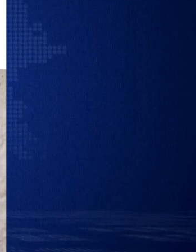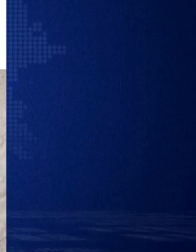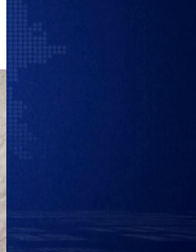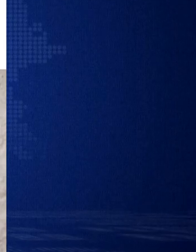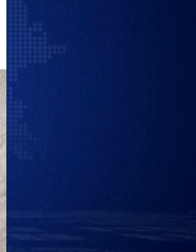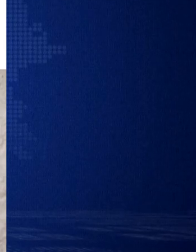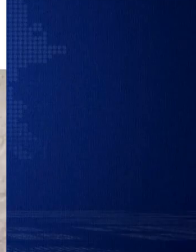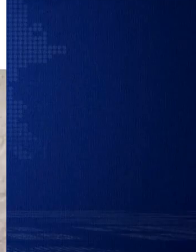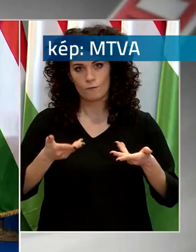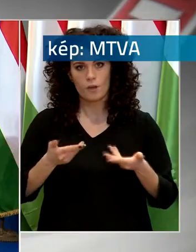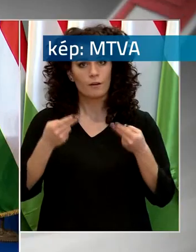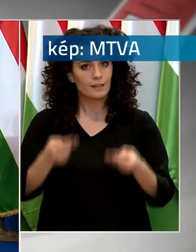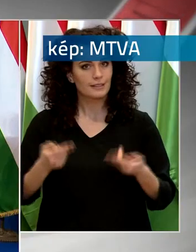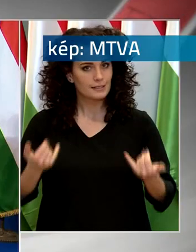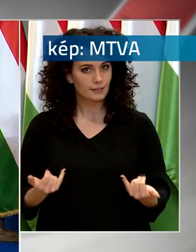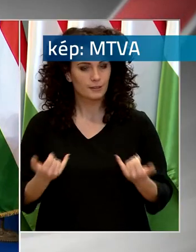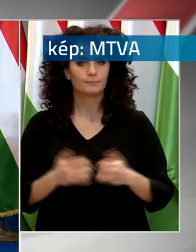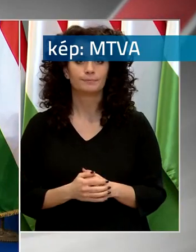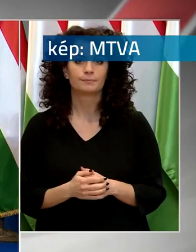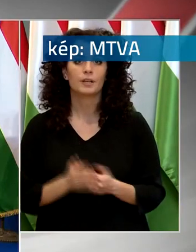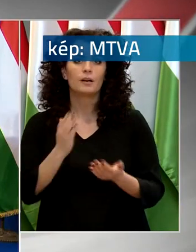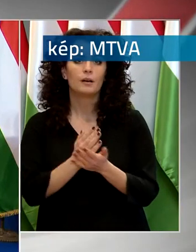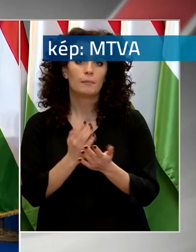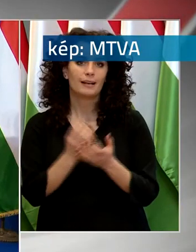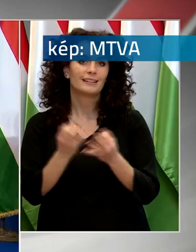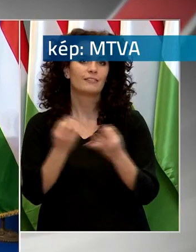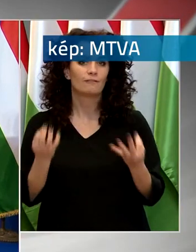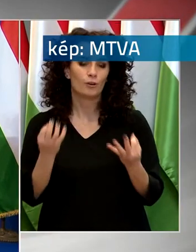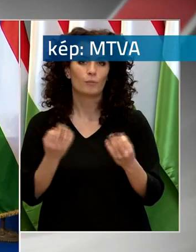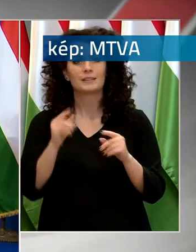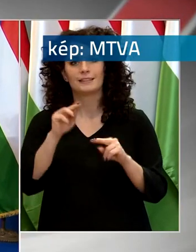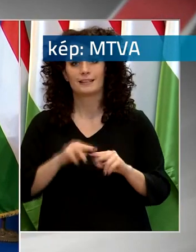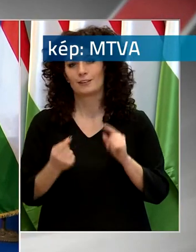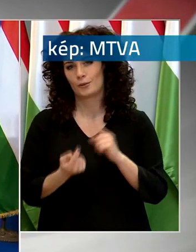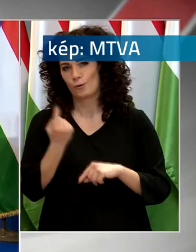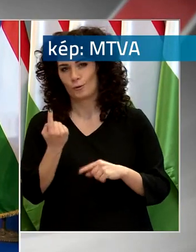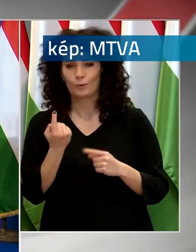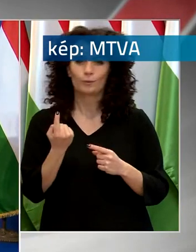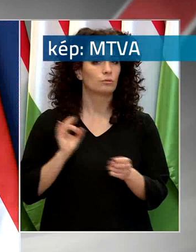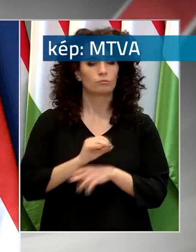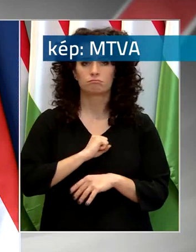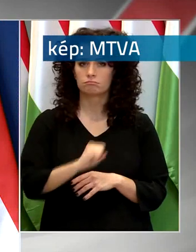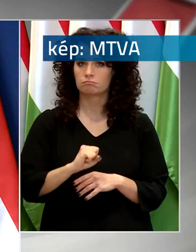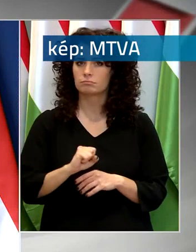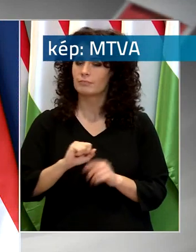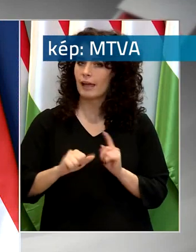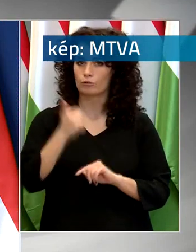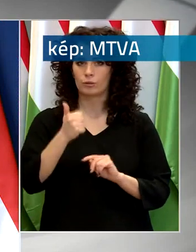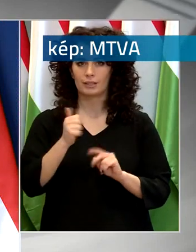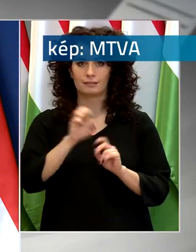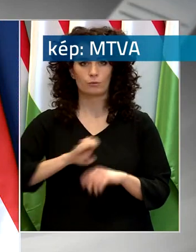bejelentést követően. Évzáró kormányinfóján Orbán Viktor beszélt a járványkezelésről is.